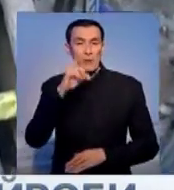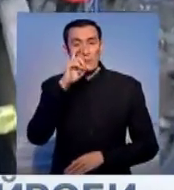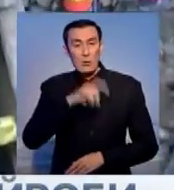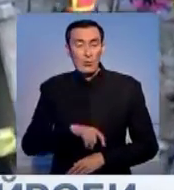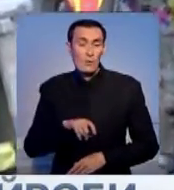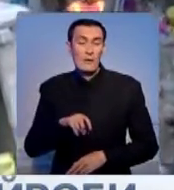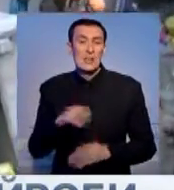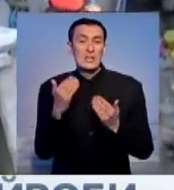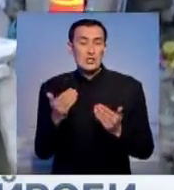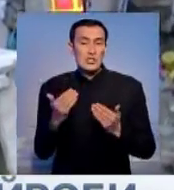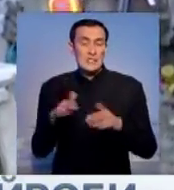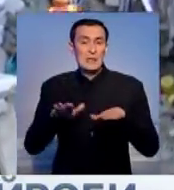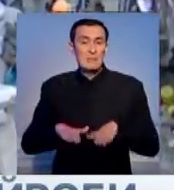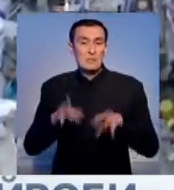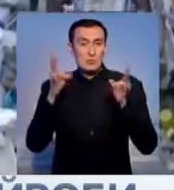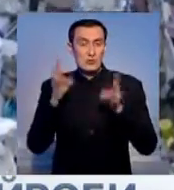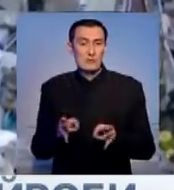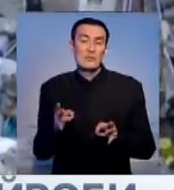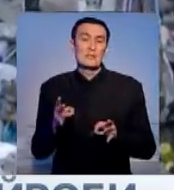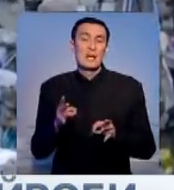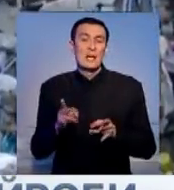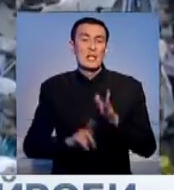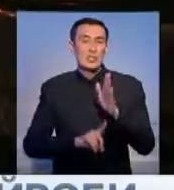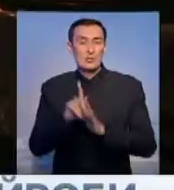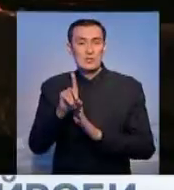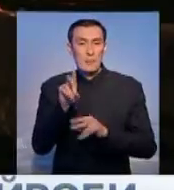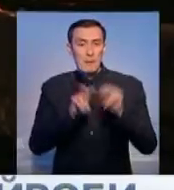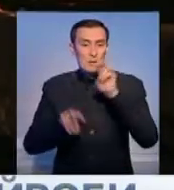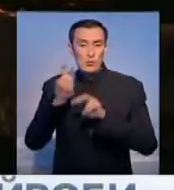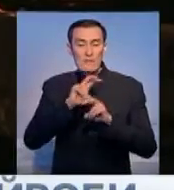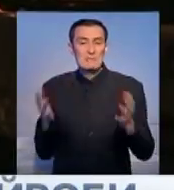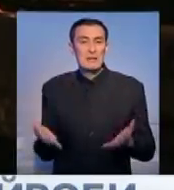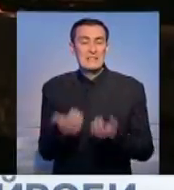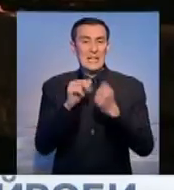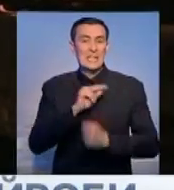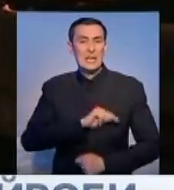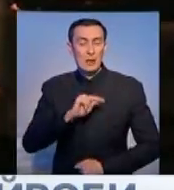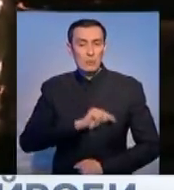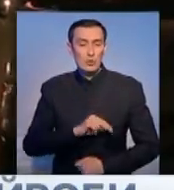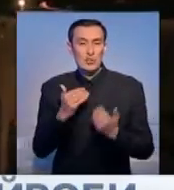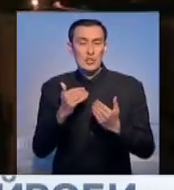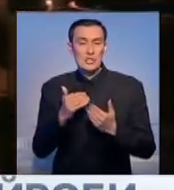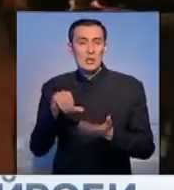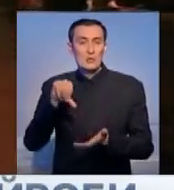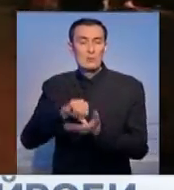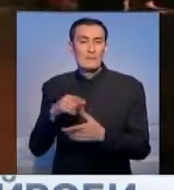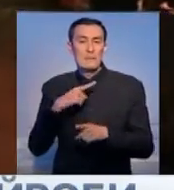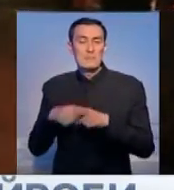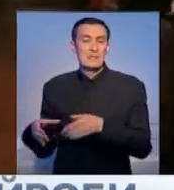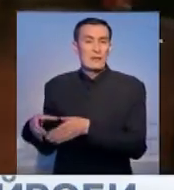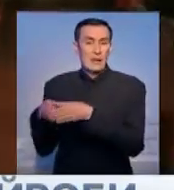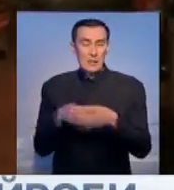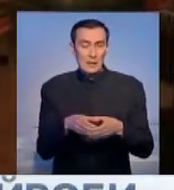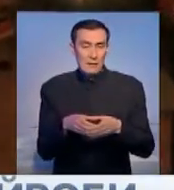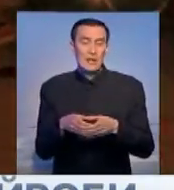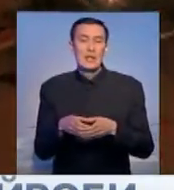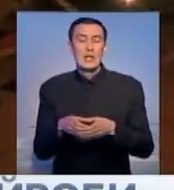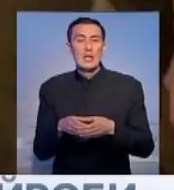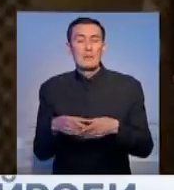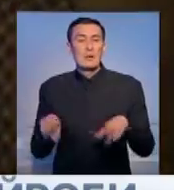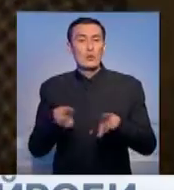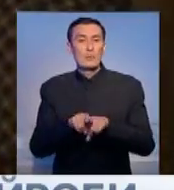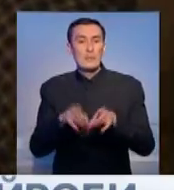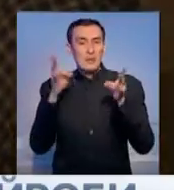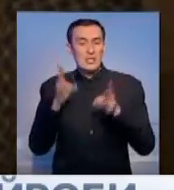желать лучшего. Сейчас на месте случившегося уже ведутся поисково-спасательные работы, туда стянуты группы быстрого реагирования. Кстати,